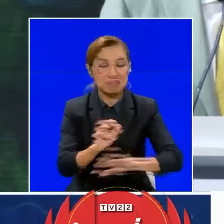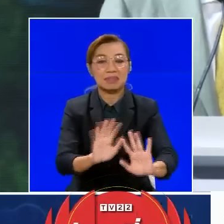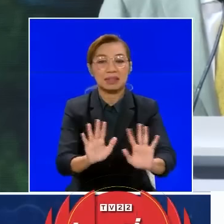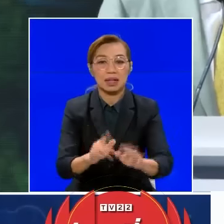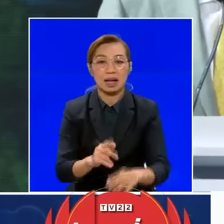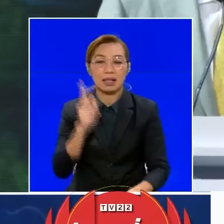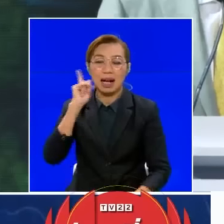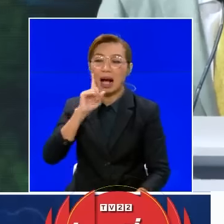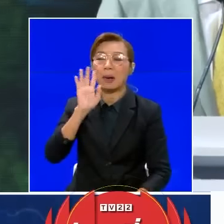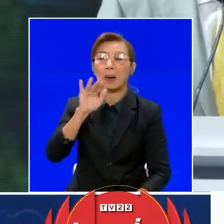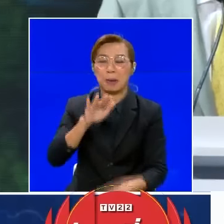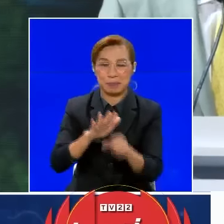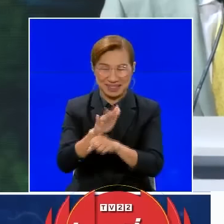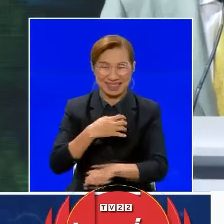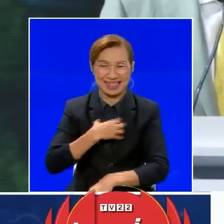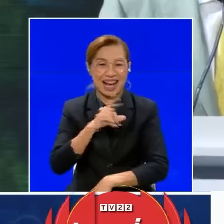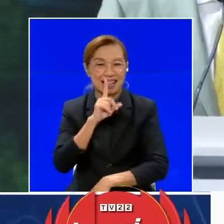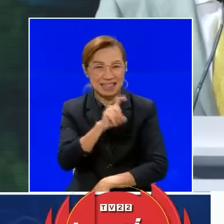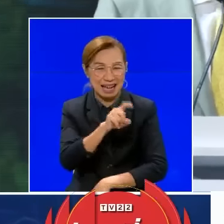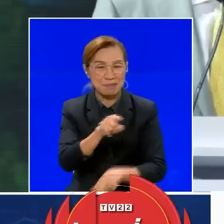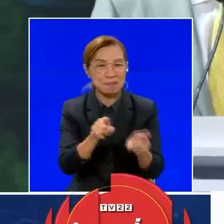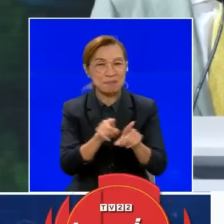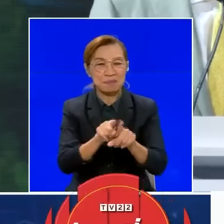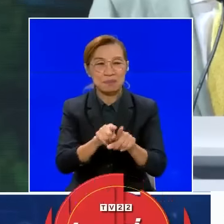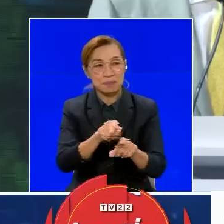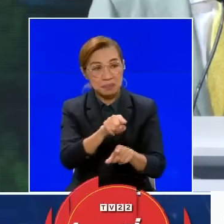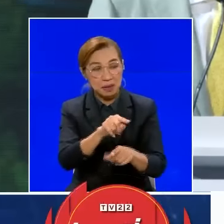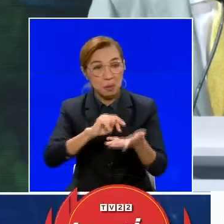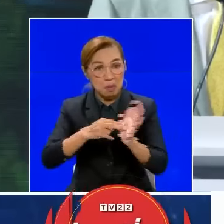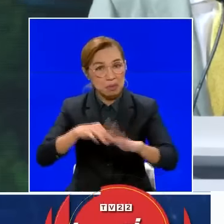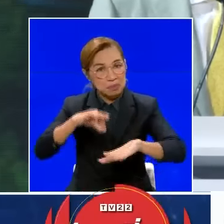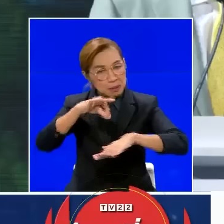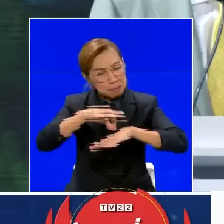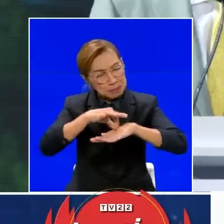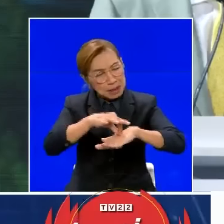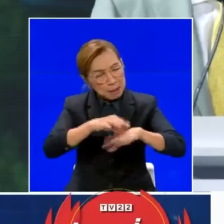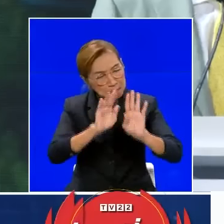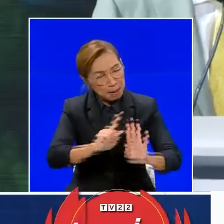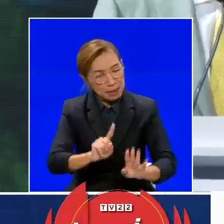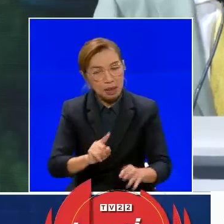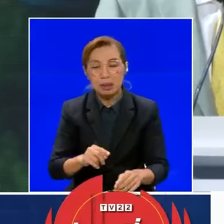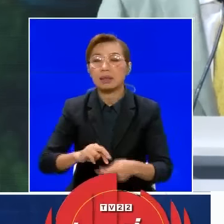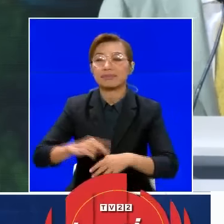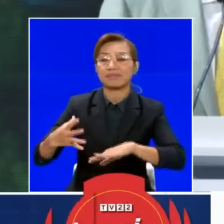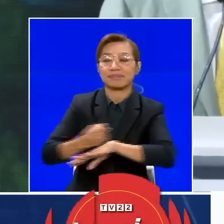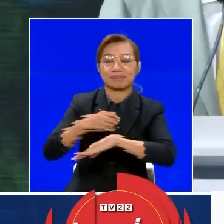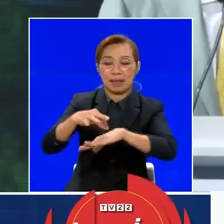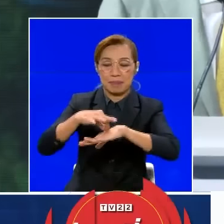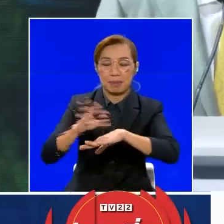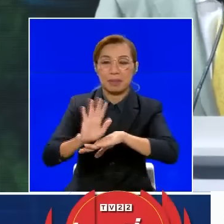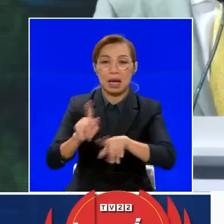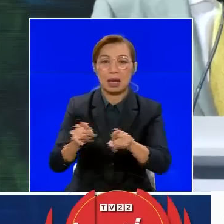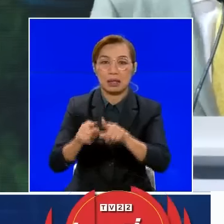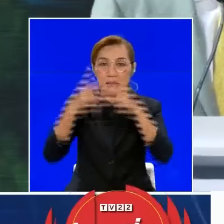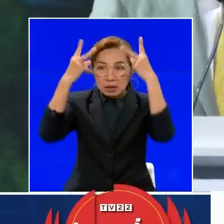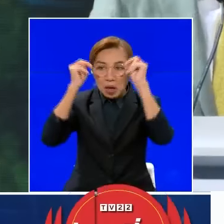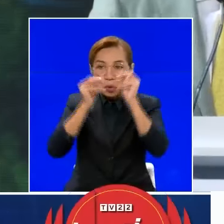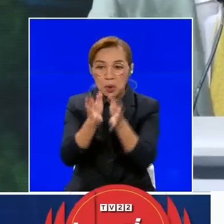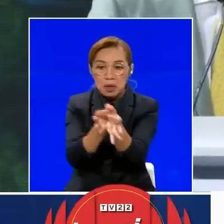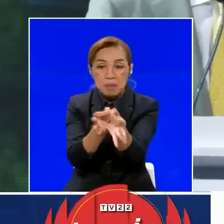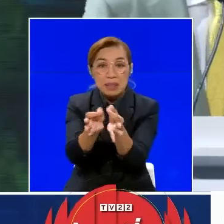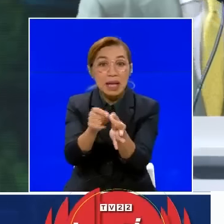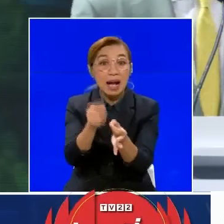ลังจะถามอยู่เหมือนกันว่าเอกจะมันคือเป็นตำแหน่งแบบไหน ไม่ใช่ตำแหน่งการเมืองไม่ใช่ที่ปรึกษาเหมือนนายกที่นาย